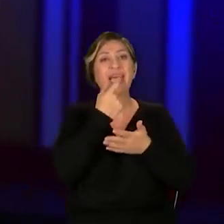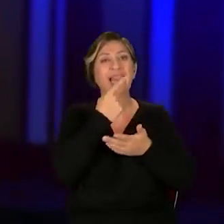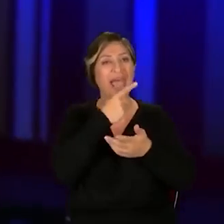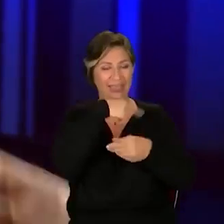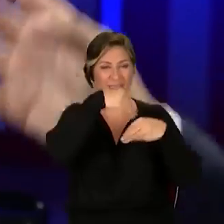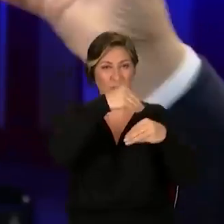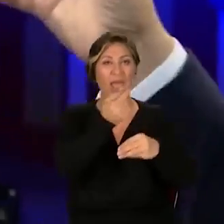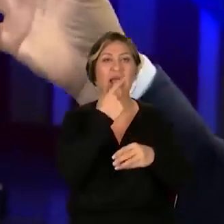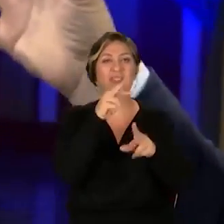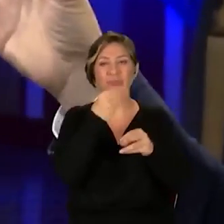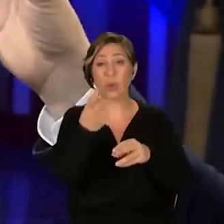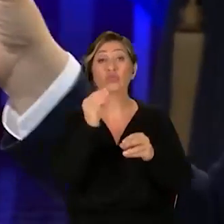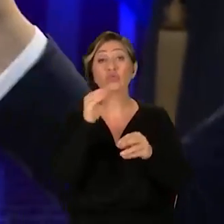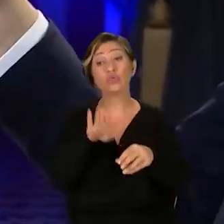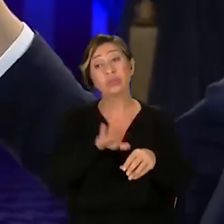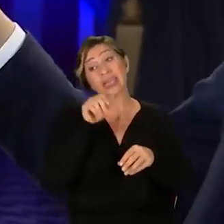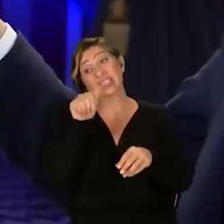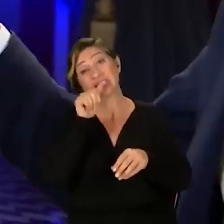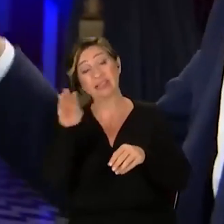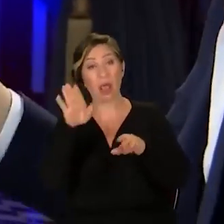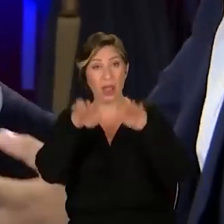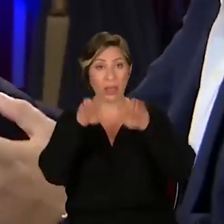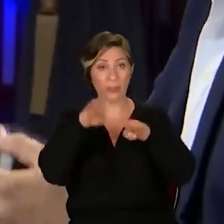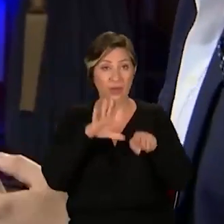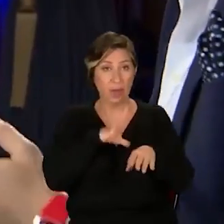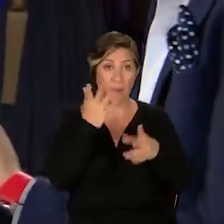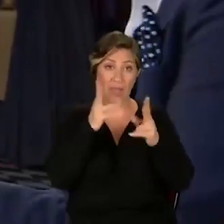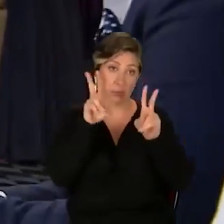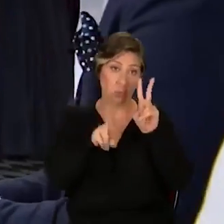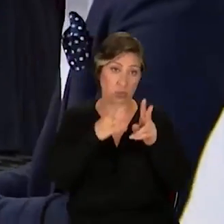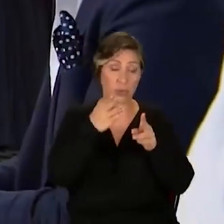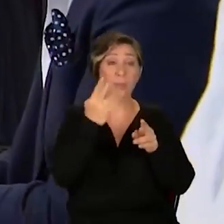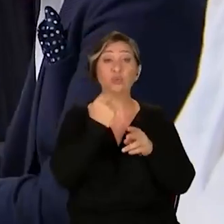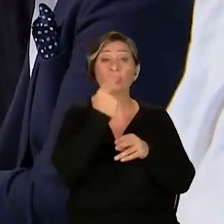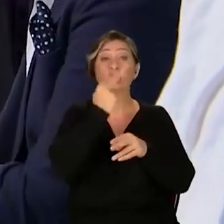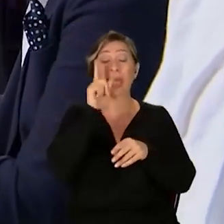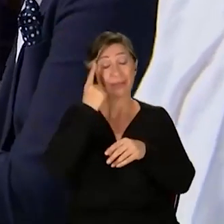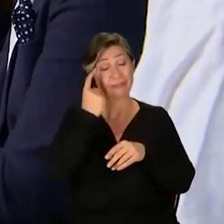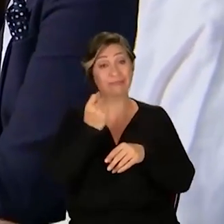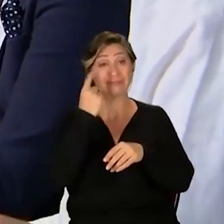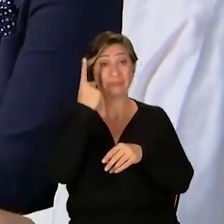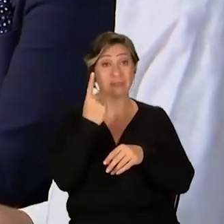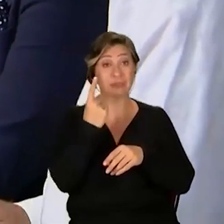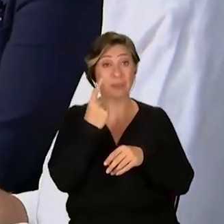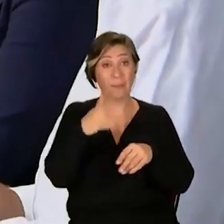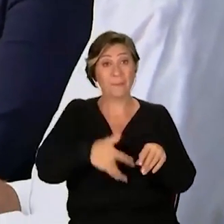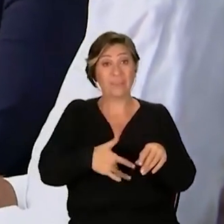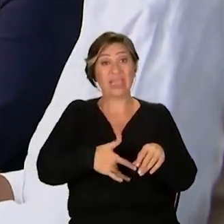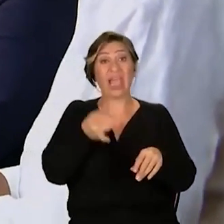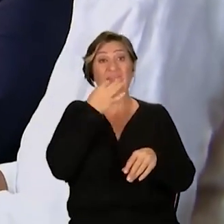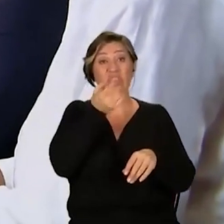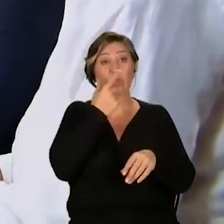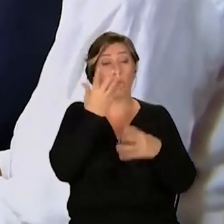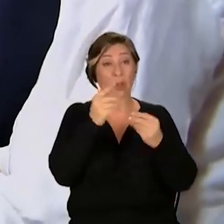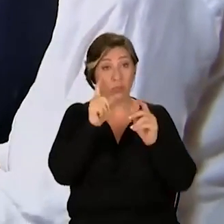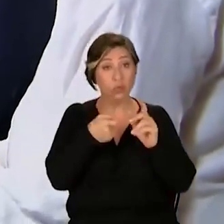olarak verildiği, çocuklarınıza mutlaka içirin diye reklamları var, belki gördünüz. Ya da çikolatanın ilk bulunuşu şeyle alakalı, mide ilacı olarak